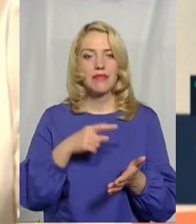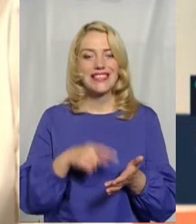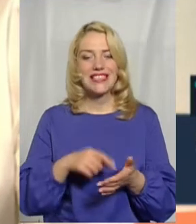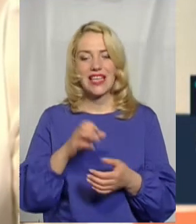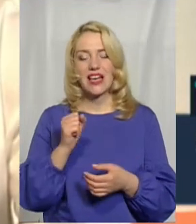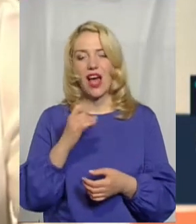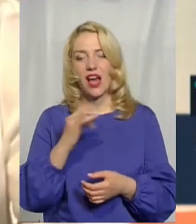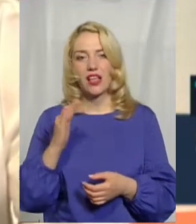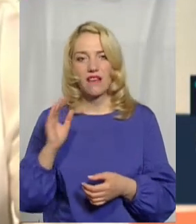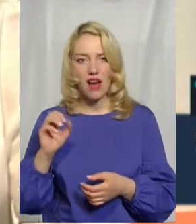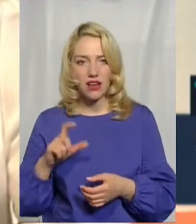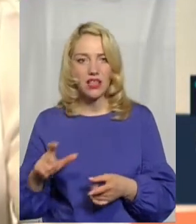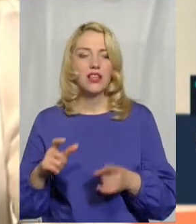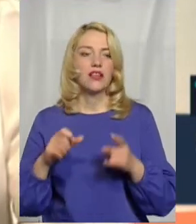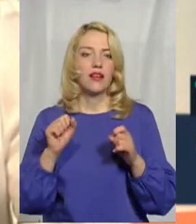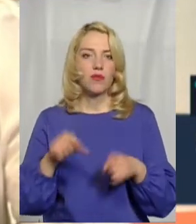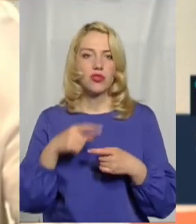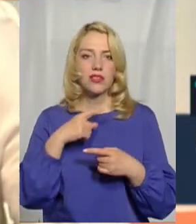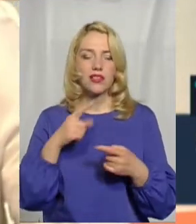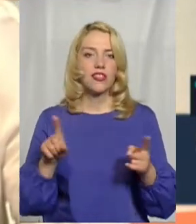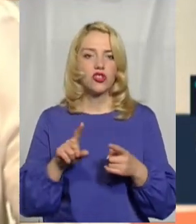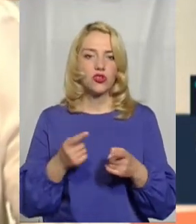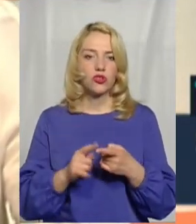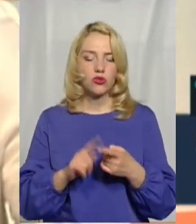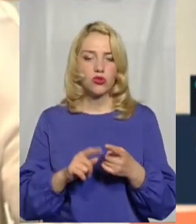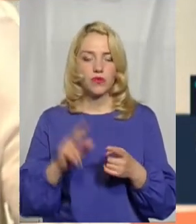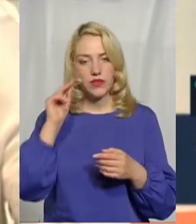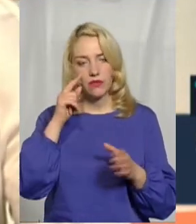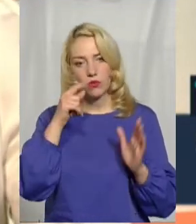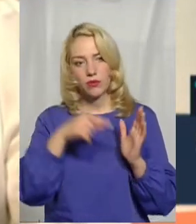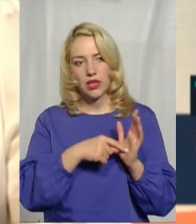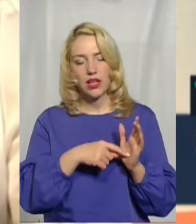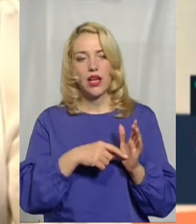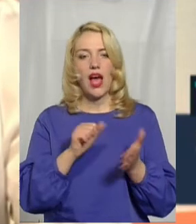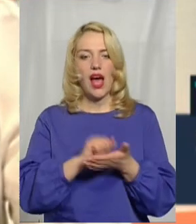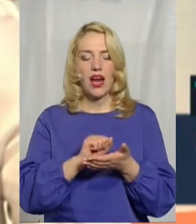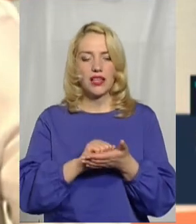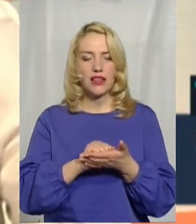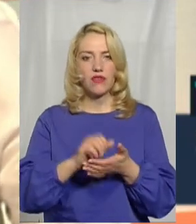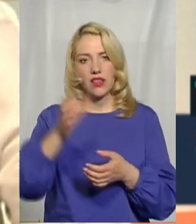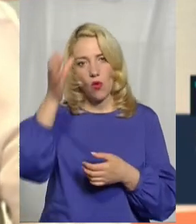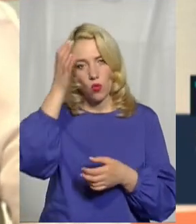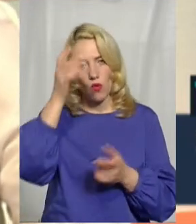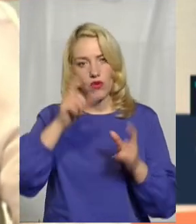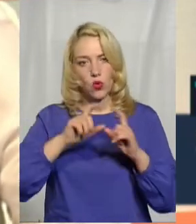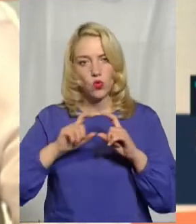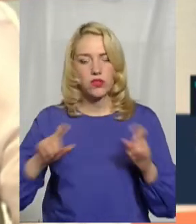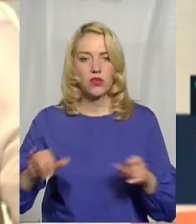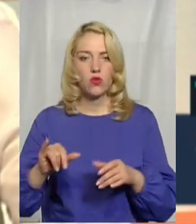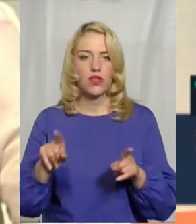архівах. І ще хочу наголосити, що і цю цифру потрапили також архіви наукових установ і плюс архіви